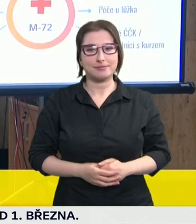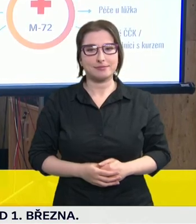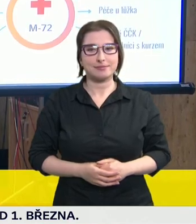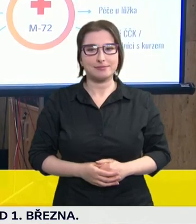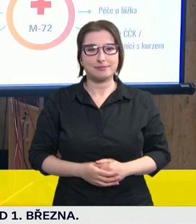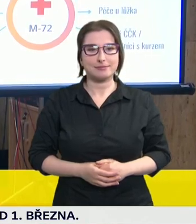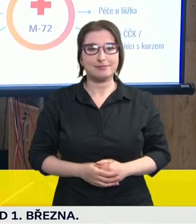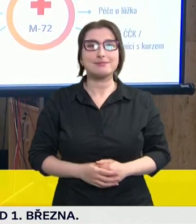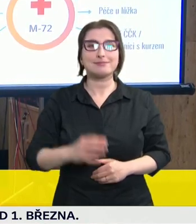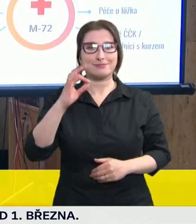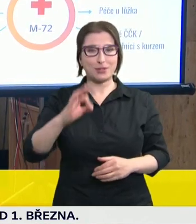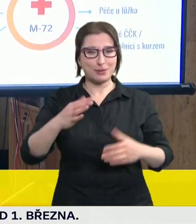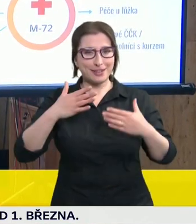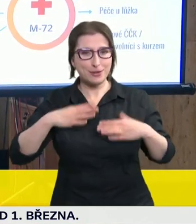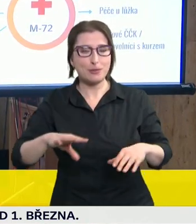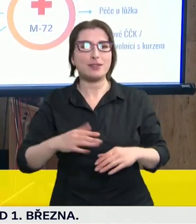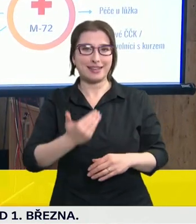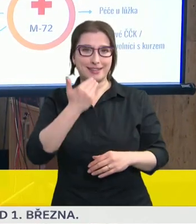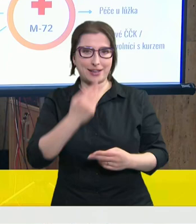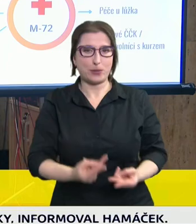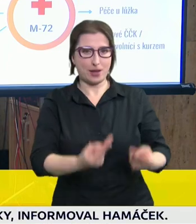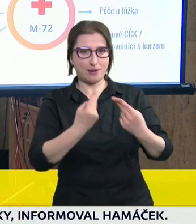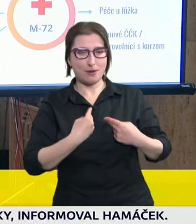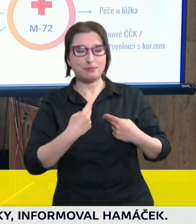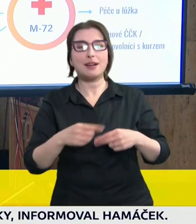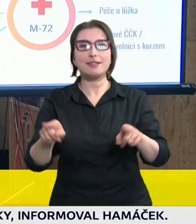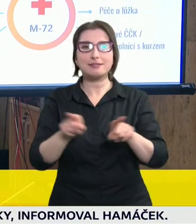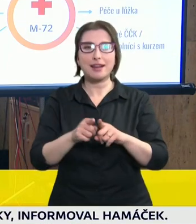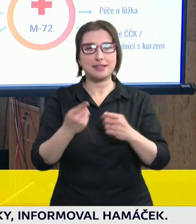Dobré dopoledne, dámy a pánové, děkuji za slovo a děkuji také za přivítání